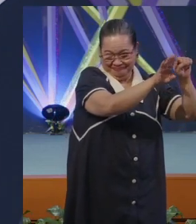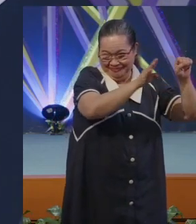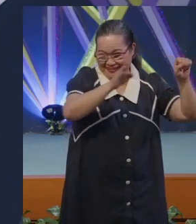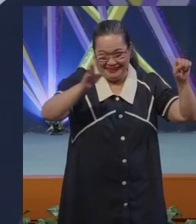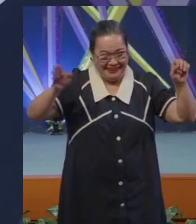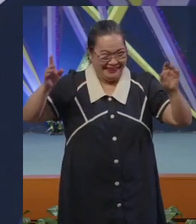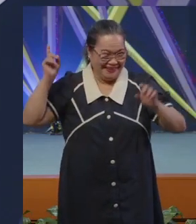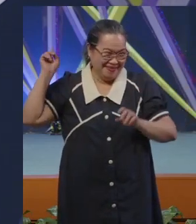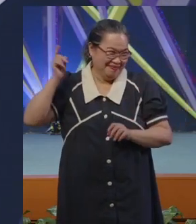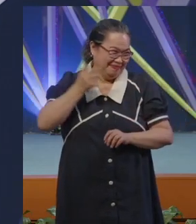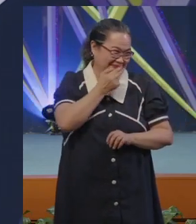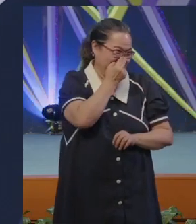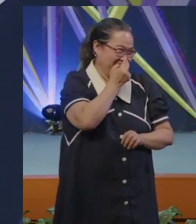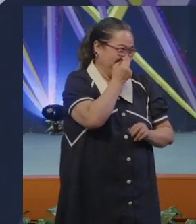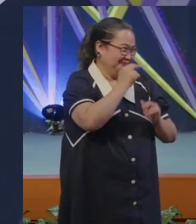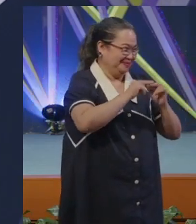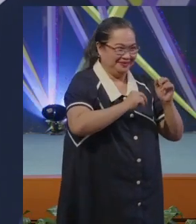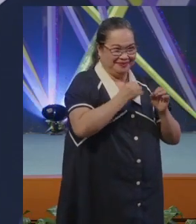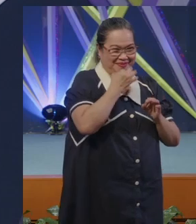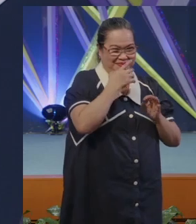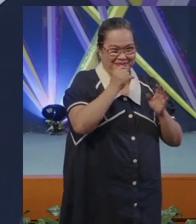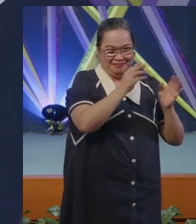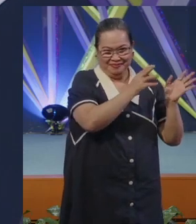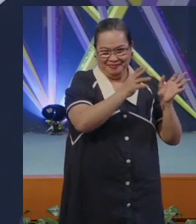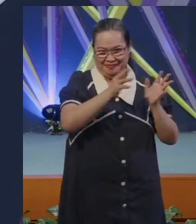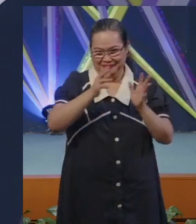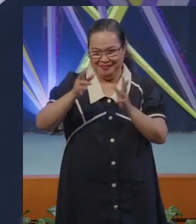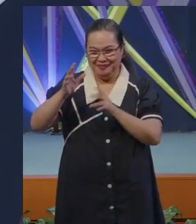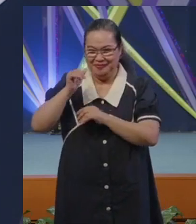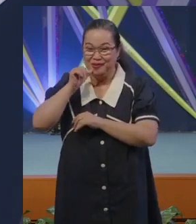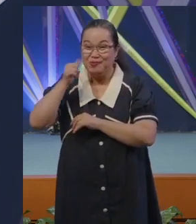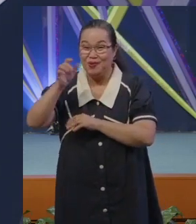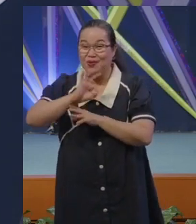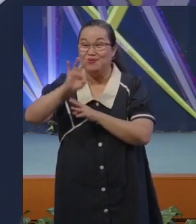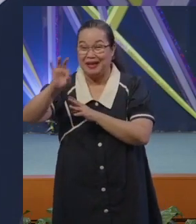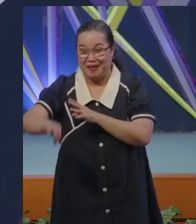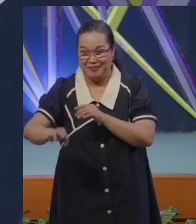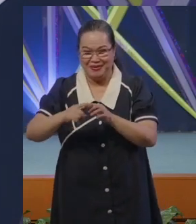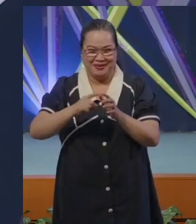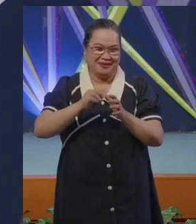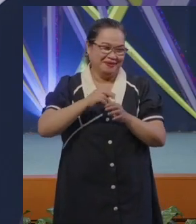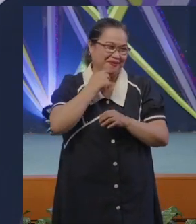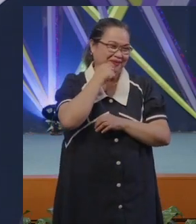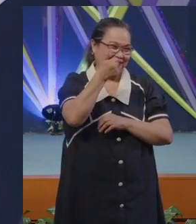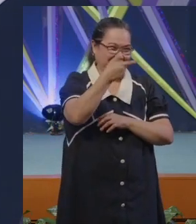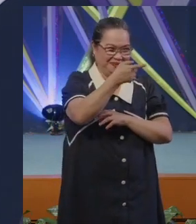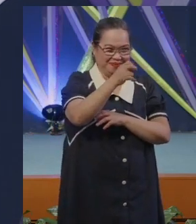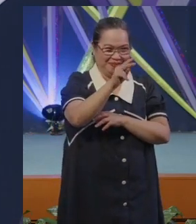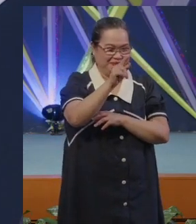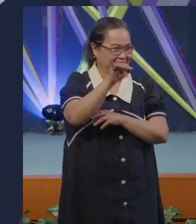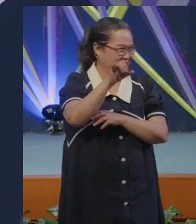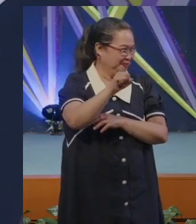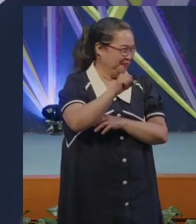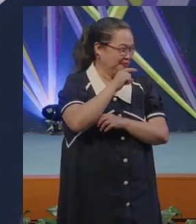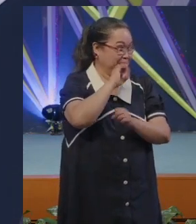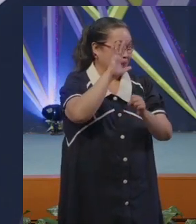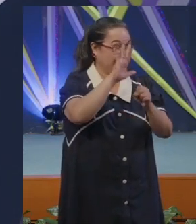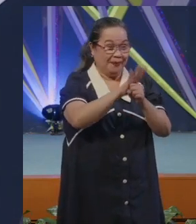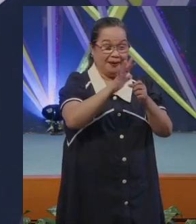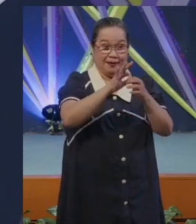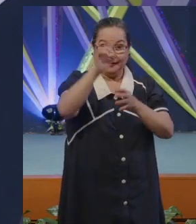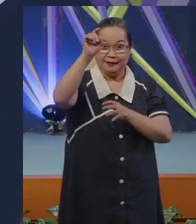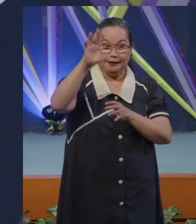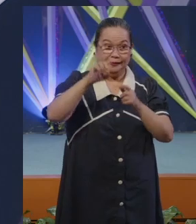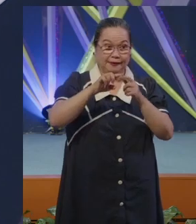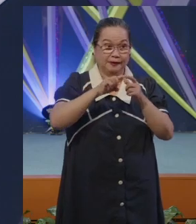Genesis. Pero mabilis lang po. Makikita natin kasi sa Genesis, ang pangako ng Diyos sa bayang